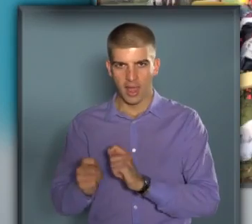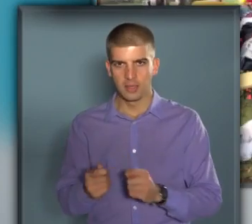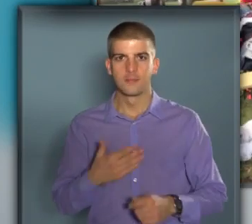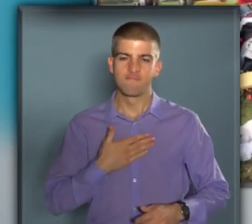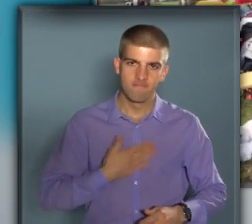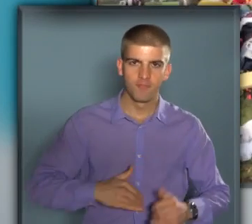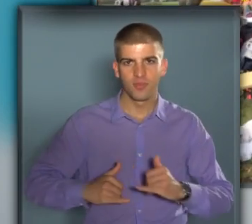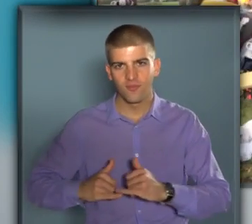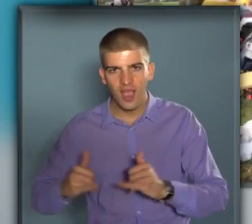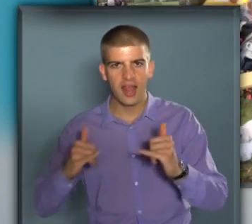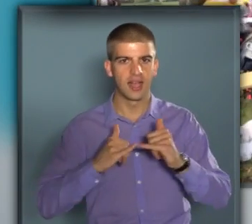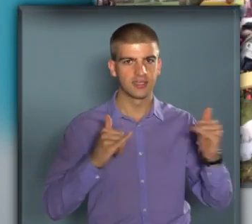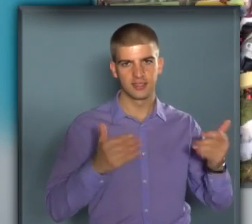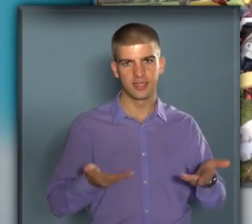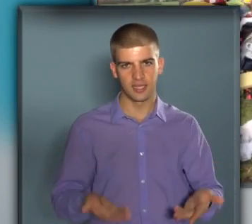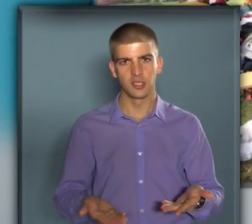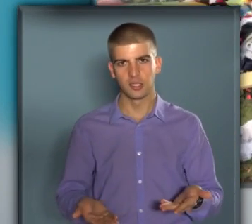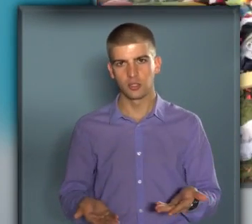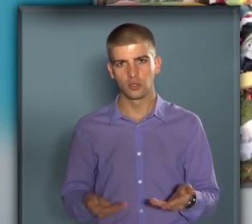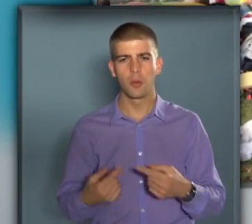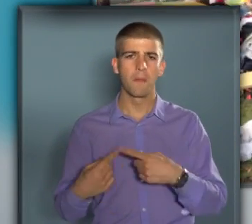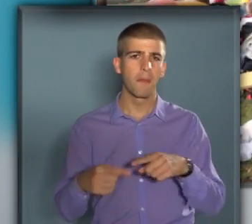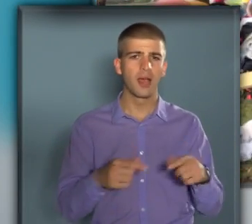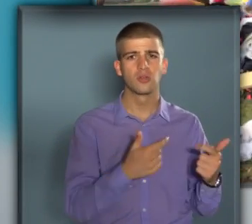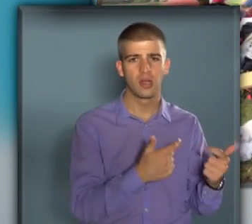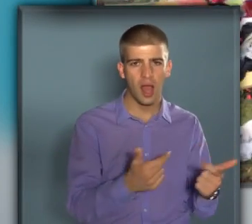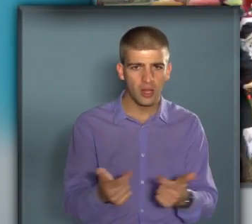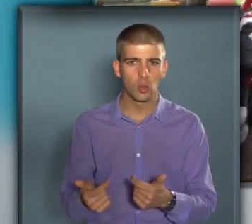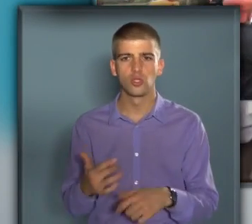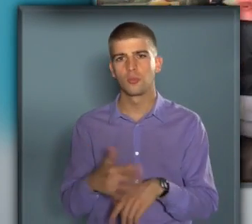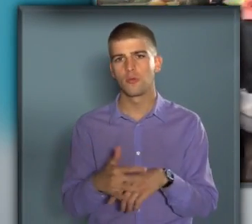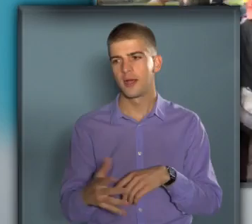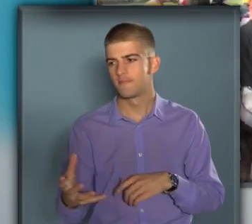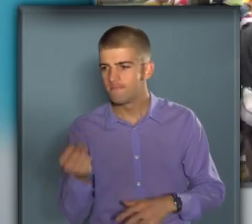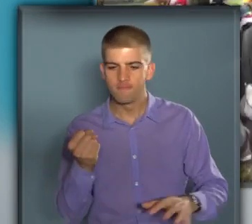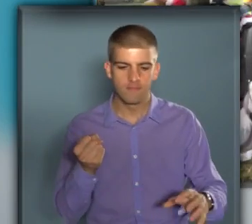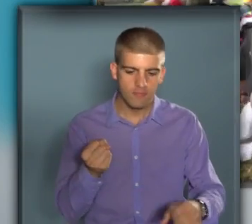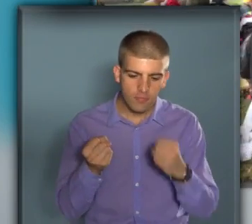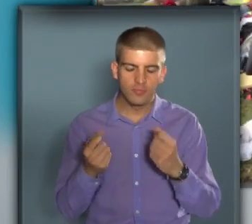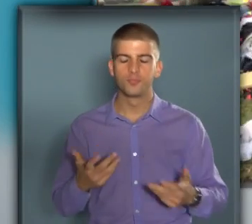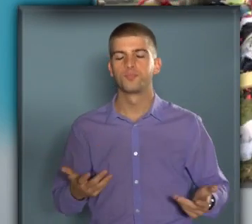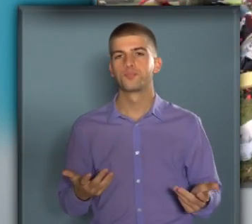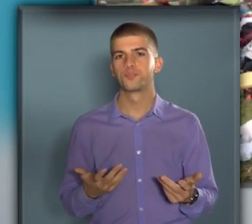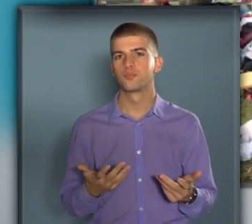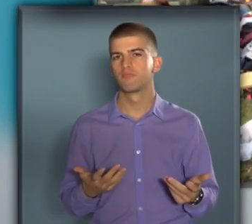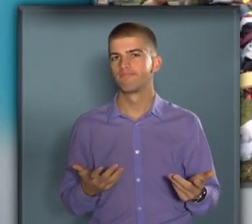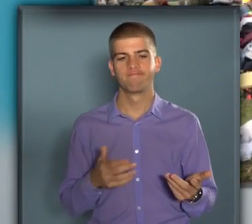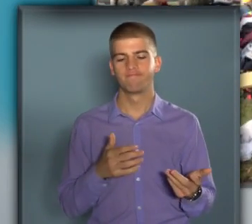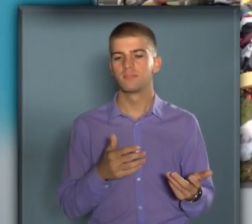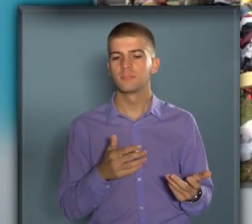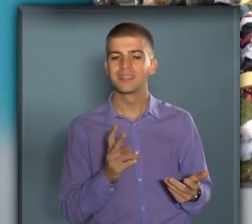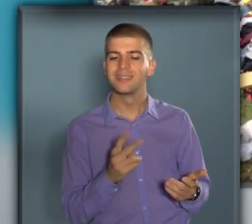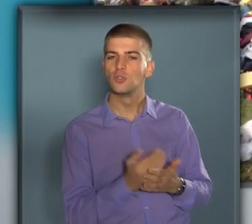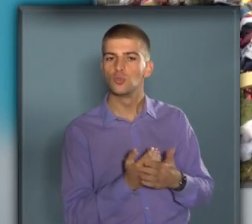pályázatokkal próbáljuk fejleszteni szervezetünket, különböző lehetőségeket próbálunk megragadni, hogy arra ellátottakat és